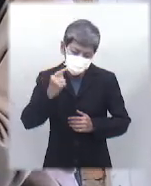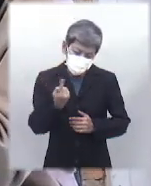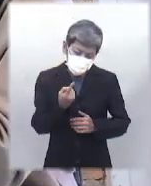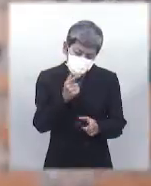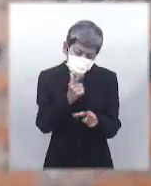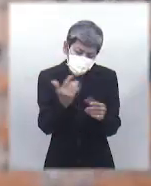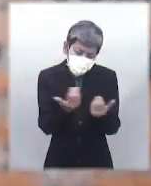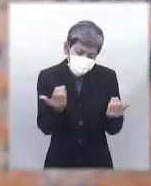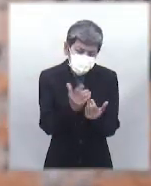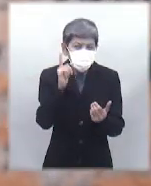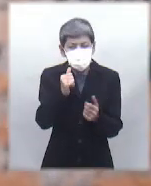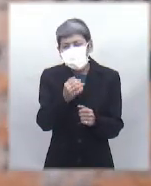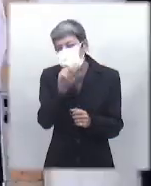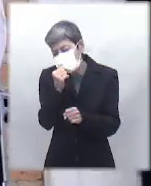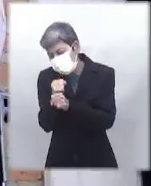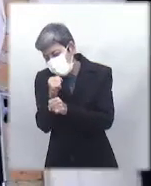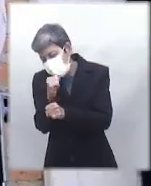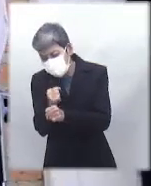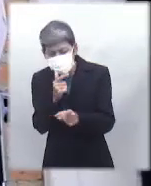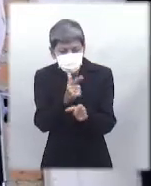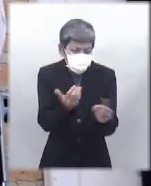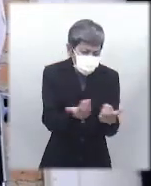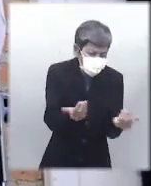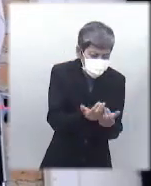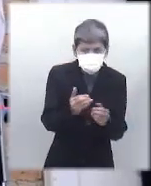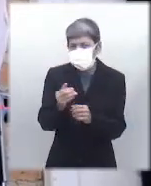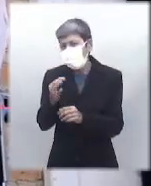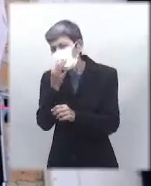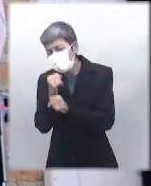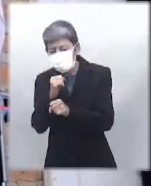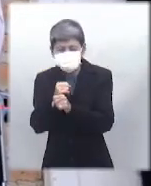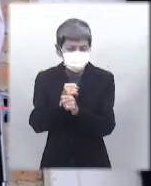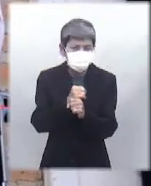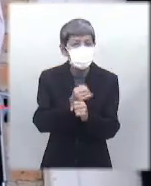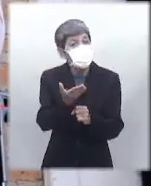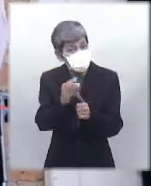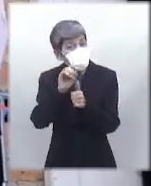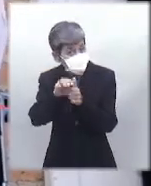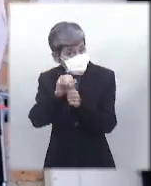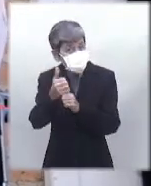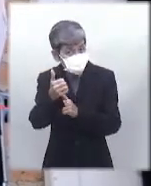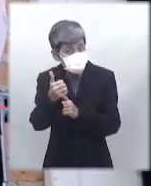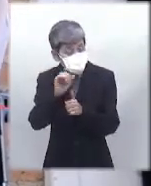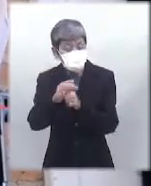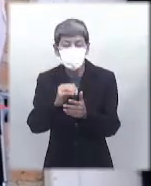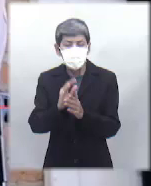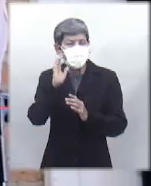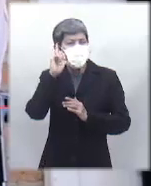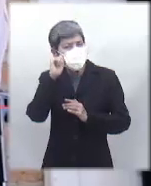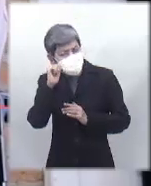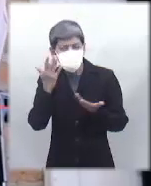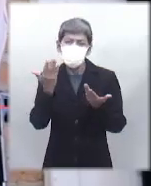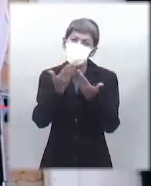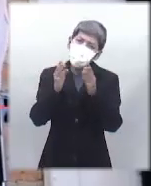อย่างนี้แม่ก็ต้องหาเลี้ยงมันไม่พร้อมในการที่จะหาข้อมูลที่มีคำแนะนำให้เขา